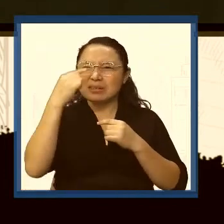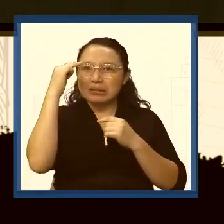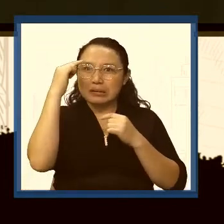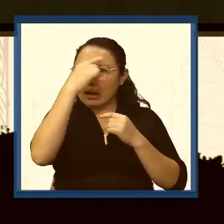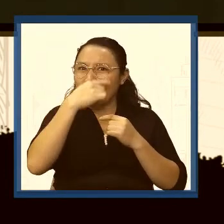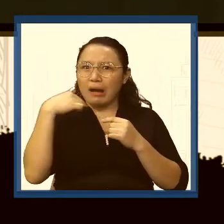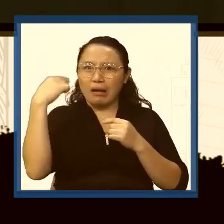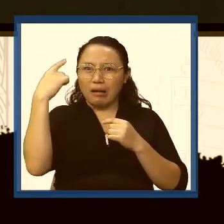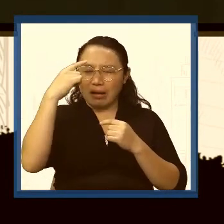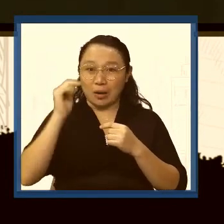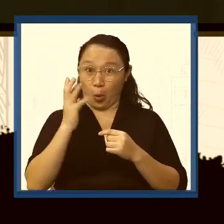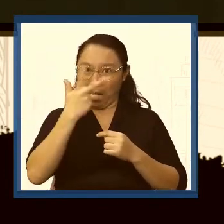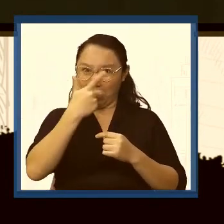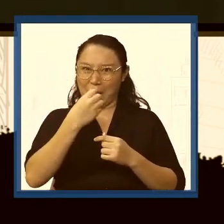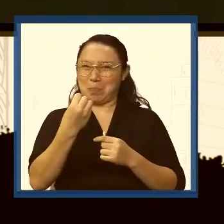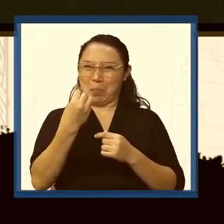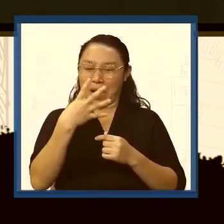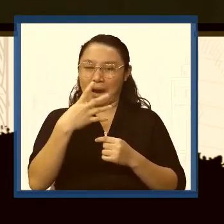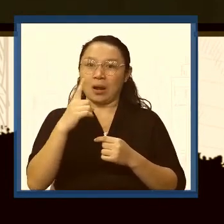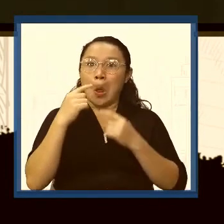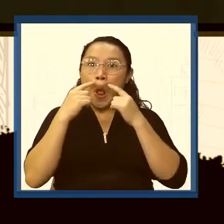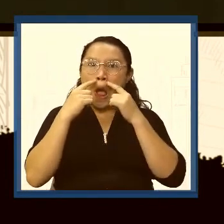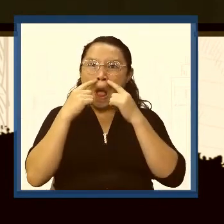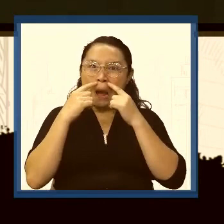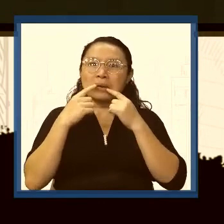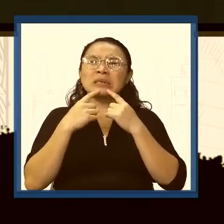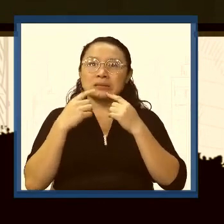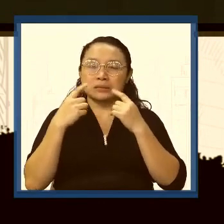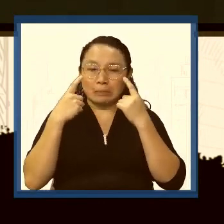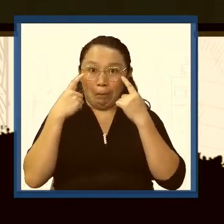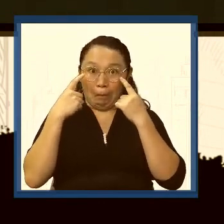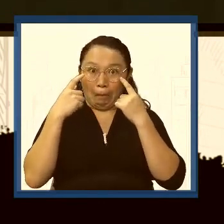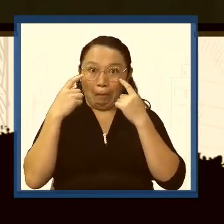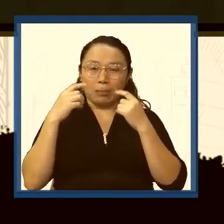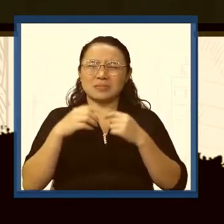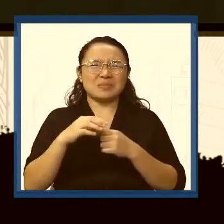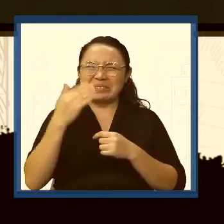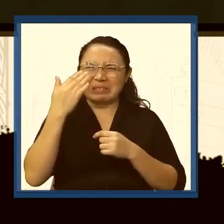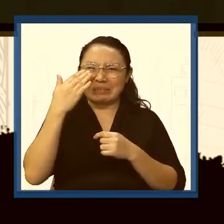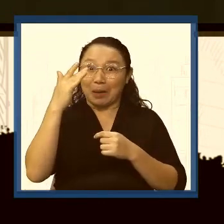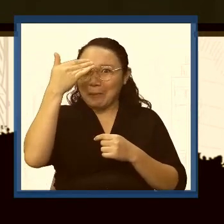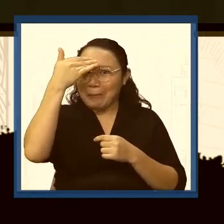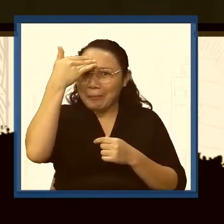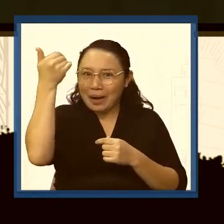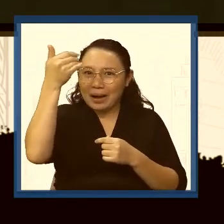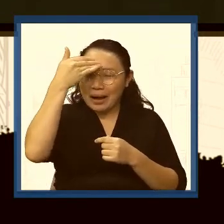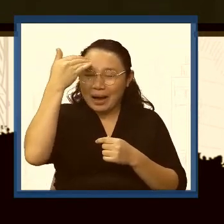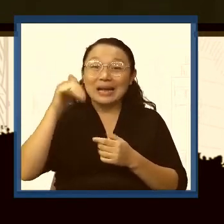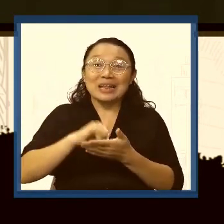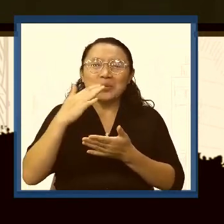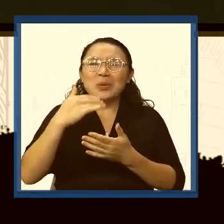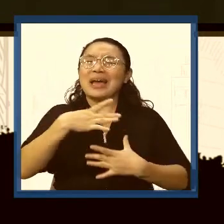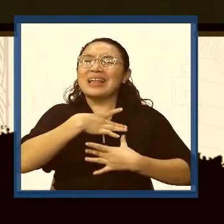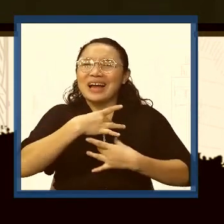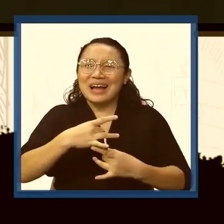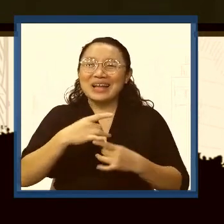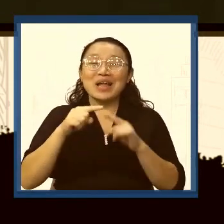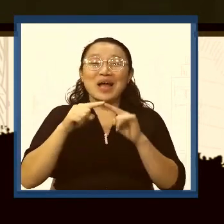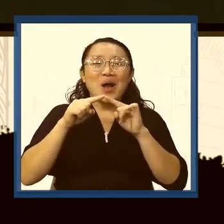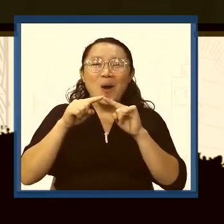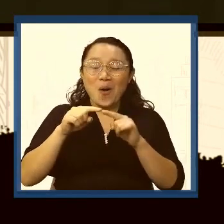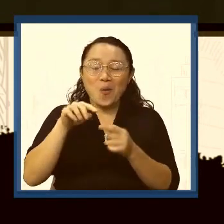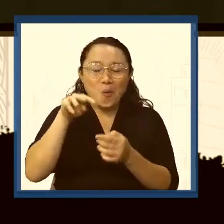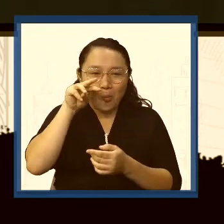imong naong, ang kadakon sa imong ilong, ang kasigahon sa mata, malimuta, malimuta. Inana ang hulagway